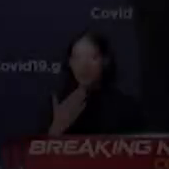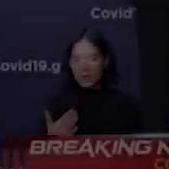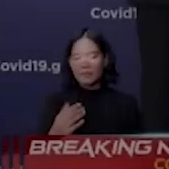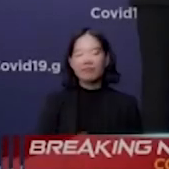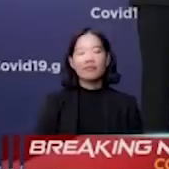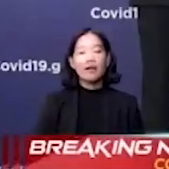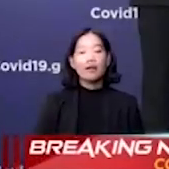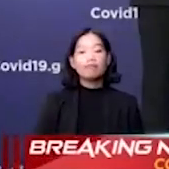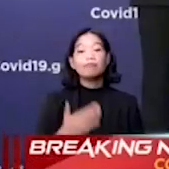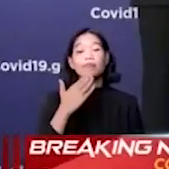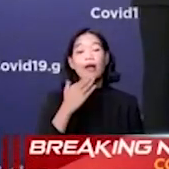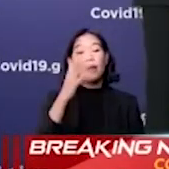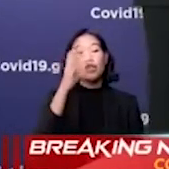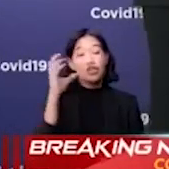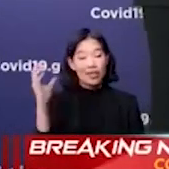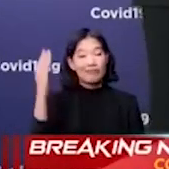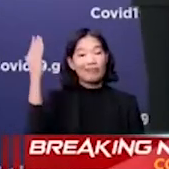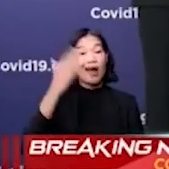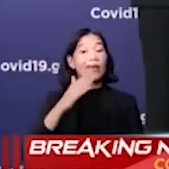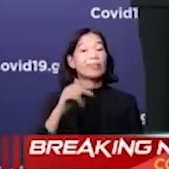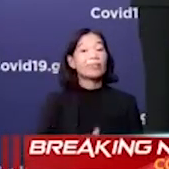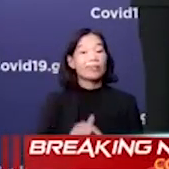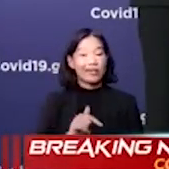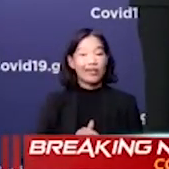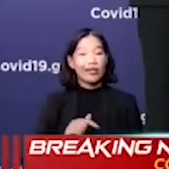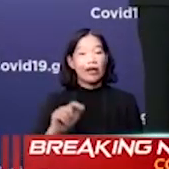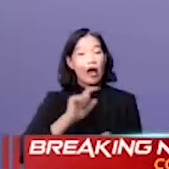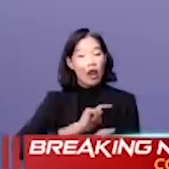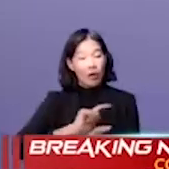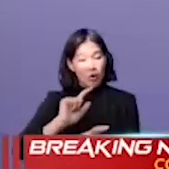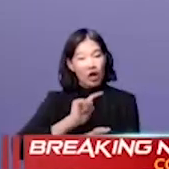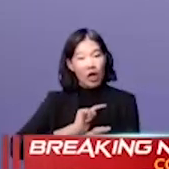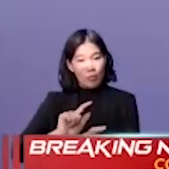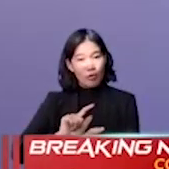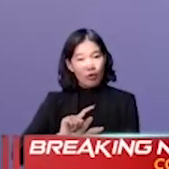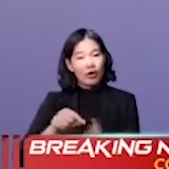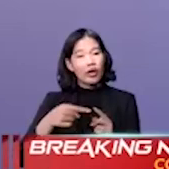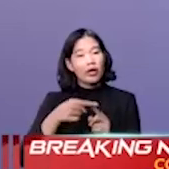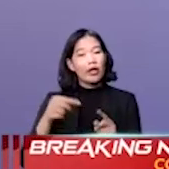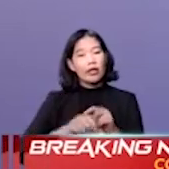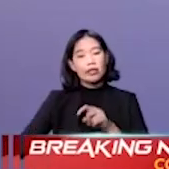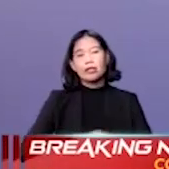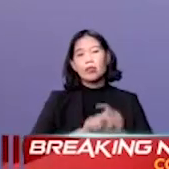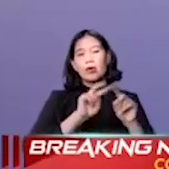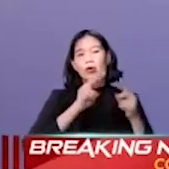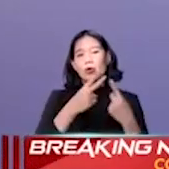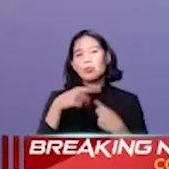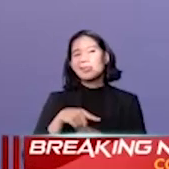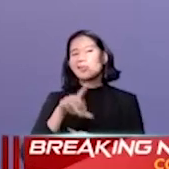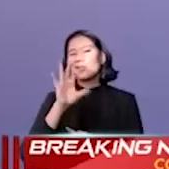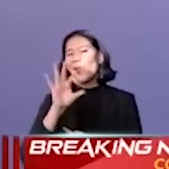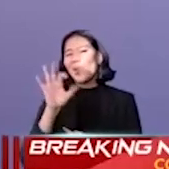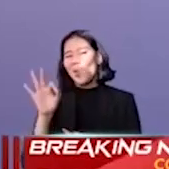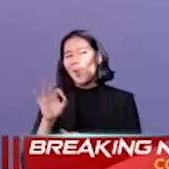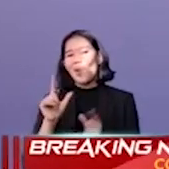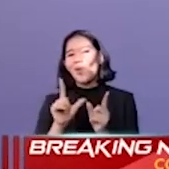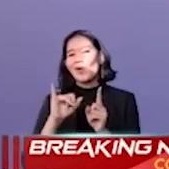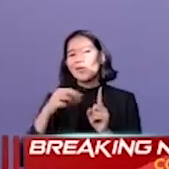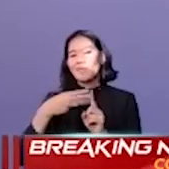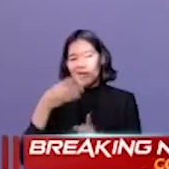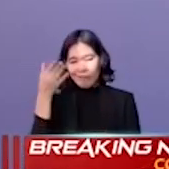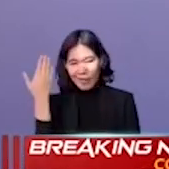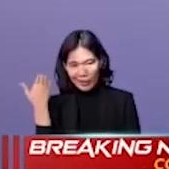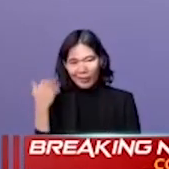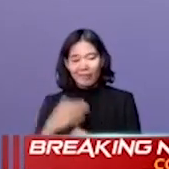Ya sudah selamat sore hari ini kita akan aktif kembali data yang kita Impun dari 12.00 00 Waktu Indonesia Barat